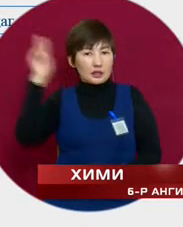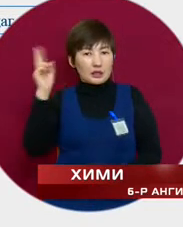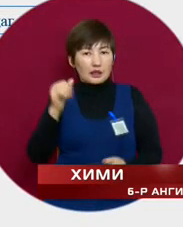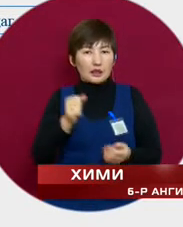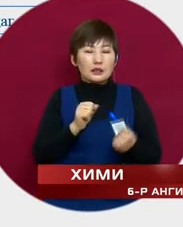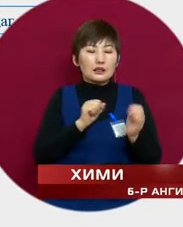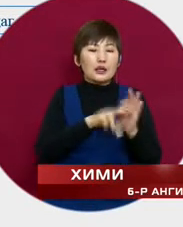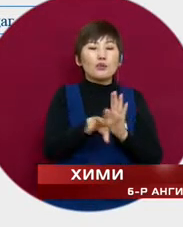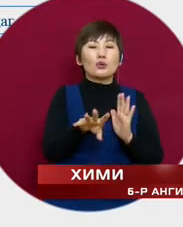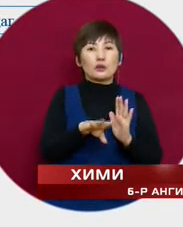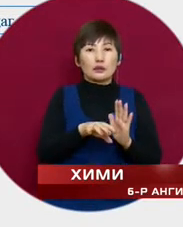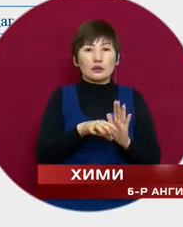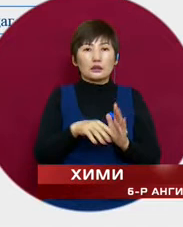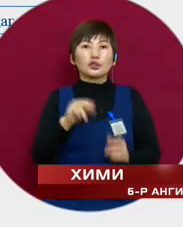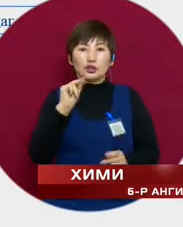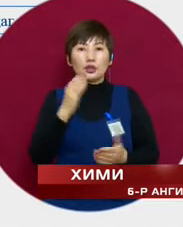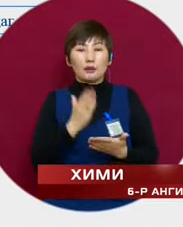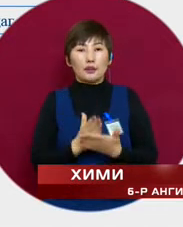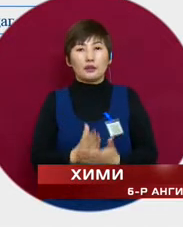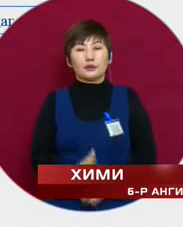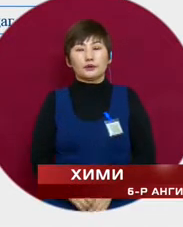дулааныг сайн дамжуулдаг шин чанартай.